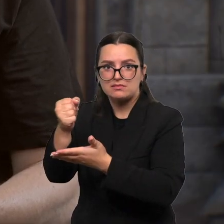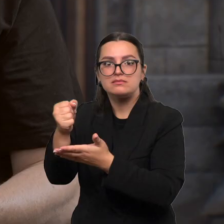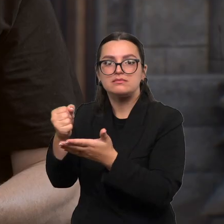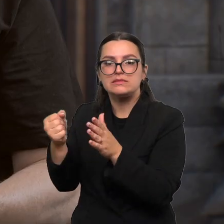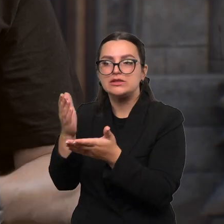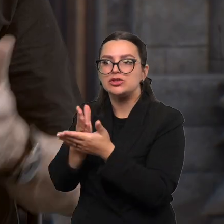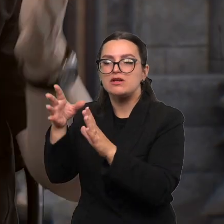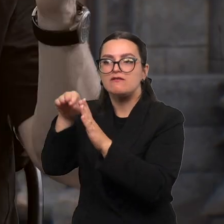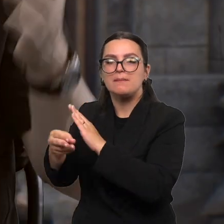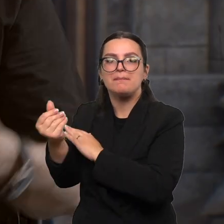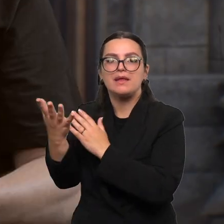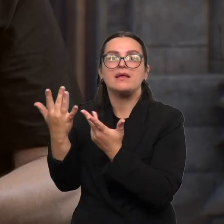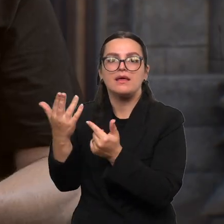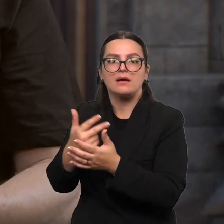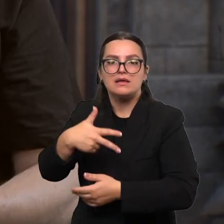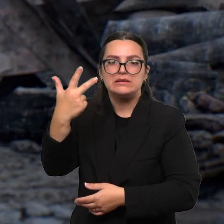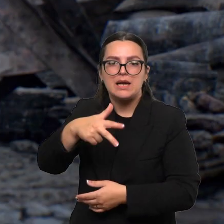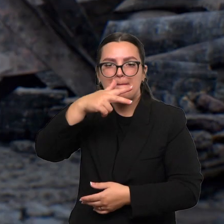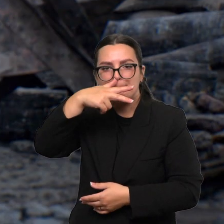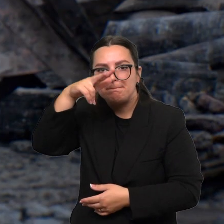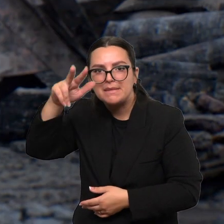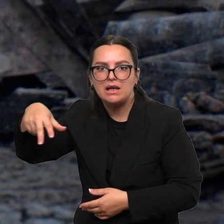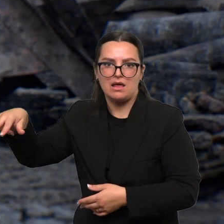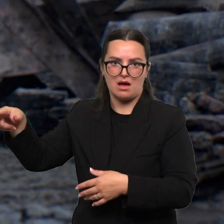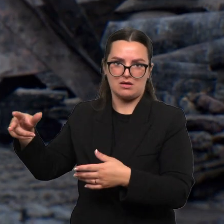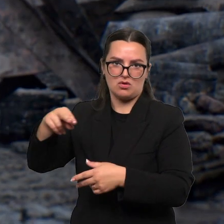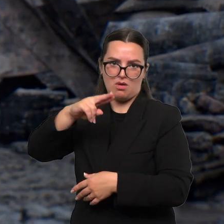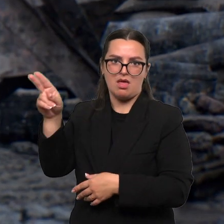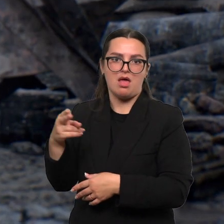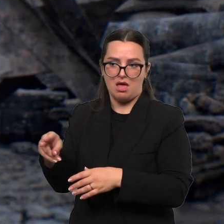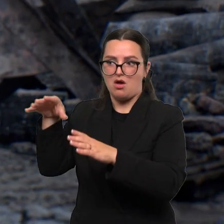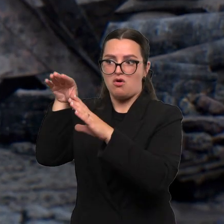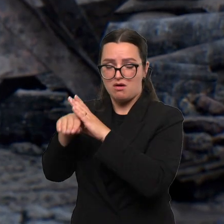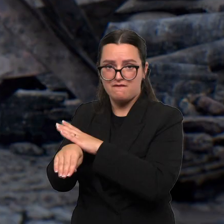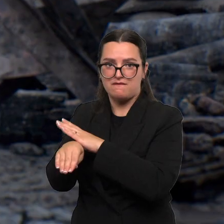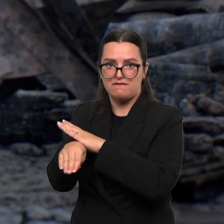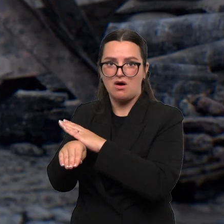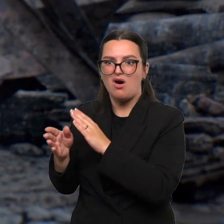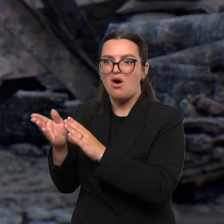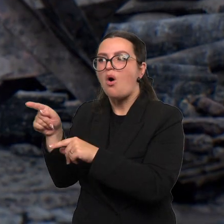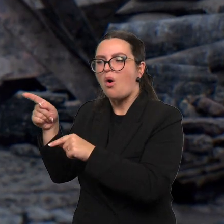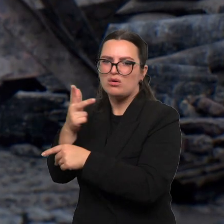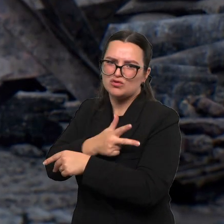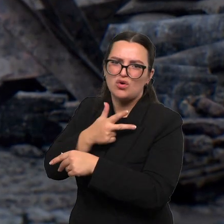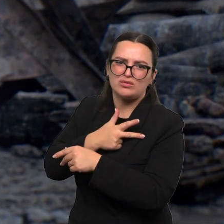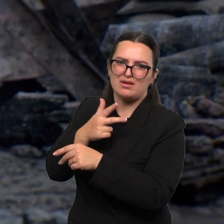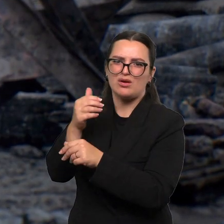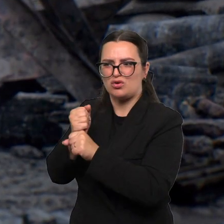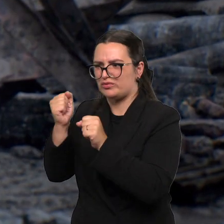dydžiu, kuris ten Lietuvoje yra virš 30 milijardų eurų. Tai tie rezervėliai nėra